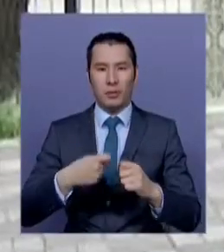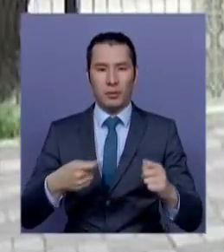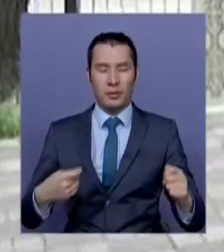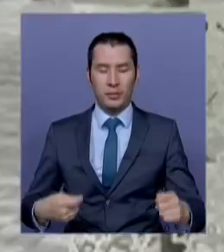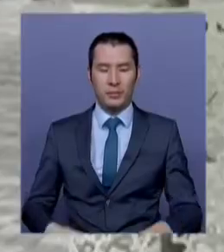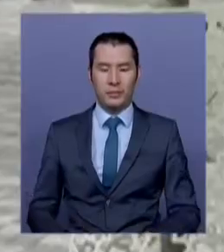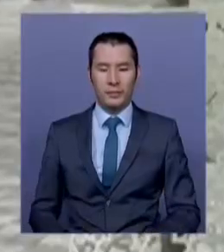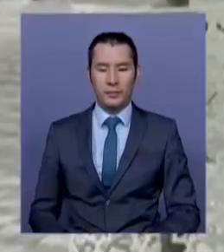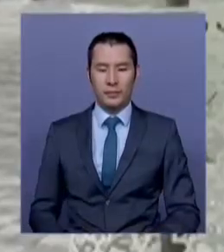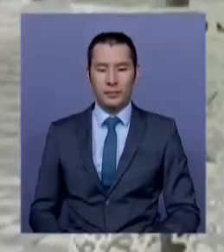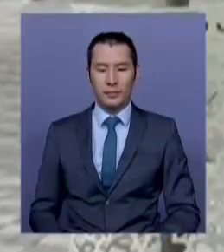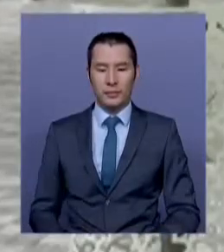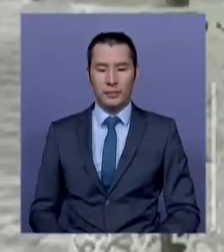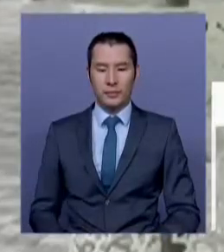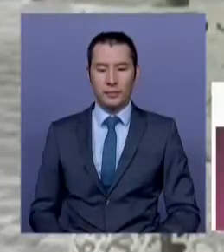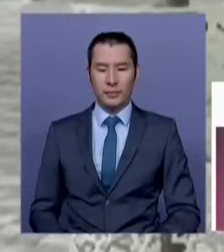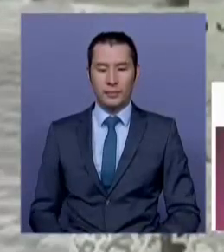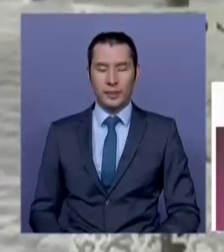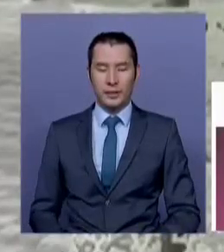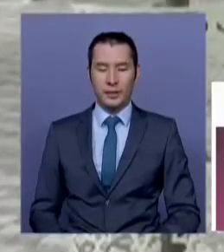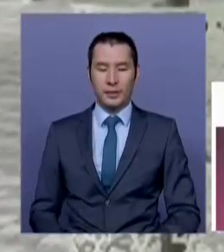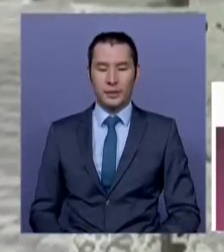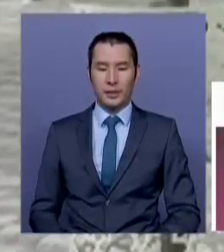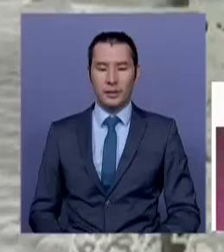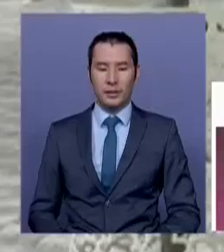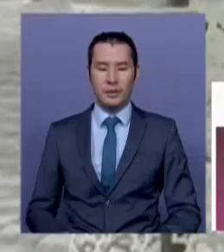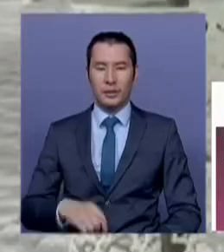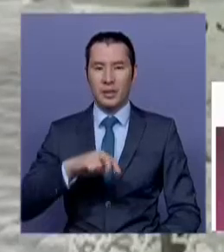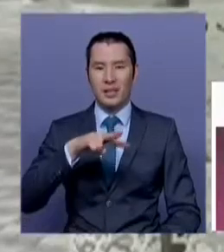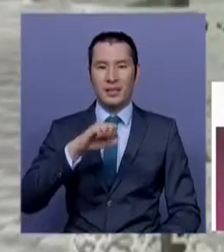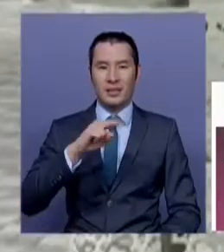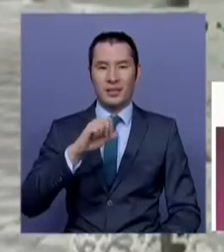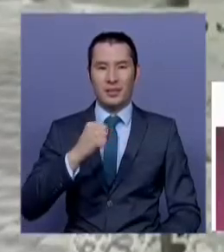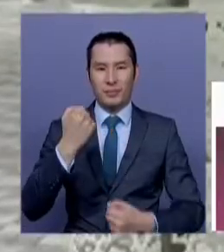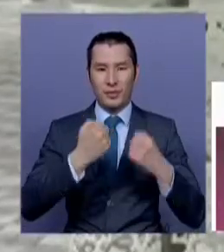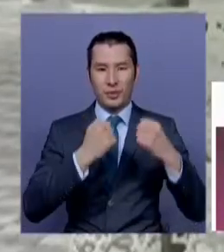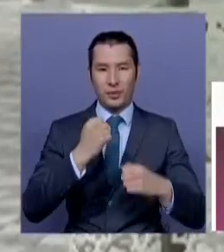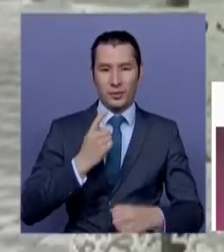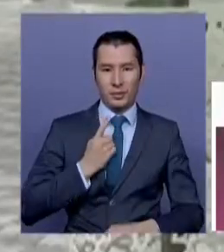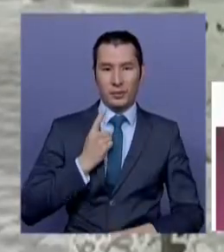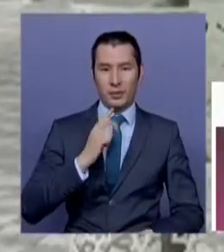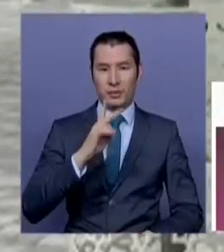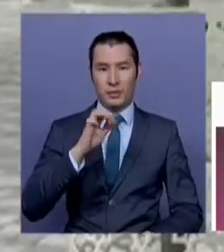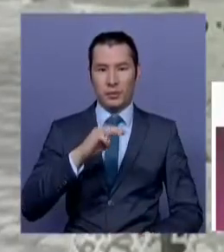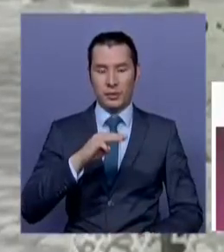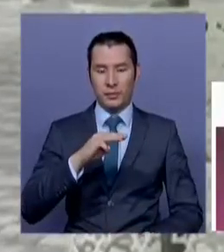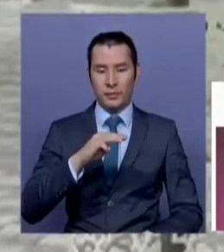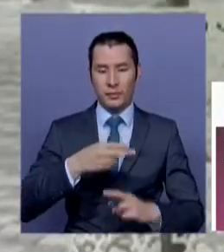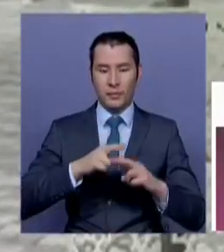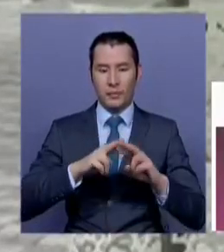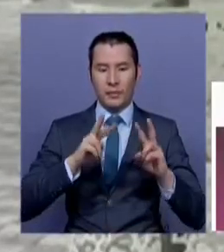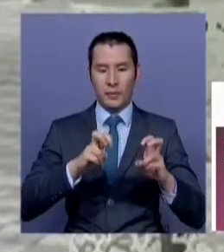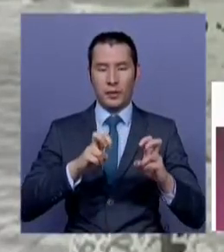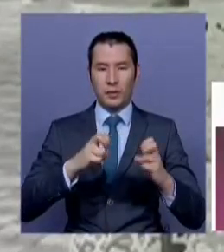байланыстырып отыр. Сот сараптаманың қорытындысына сай Лада автокөлігінің жүргізушісі көлікті орташа